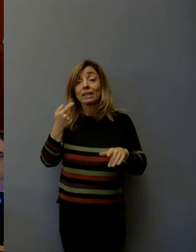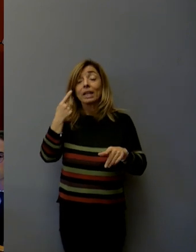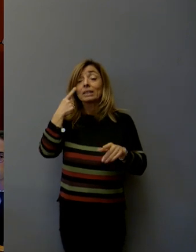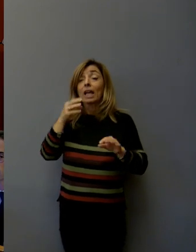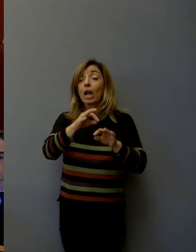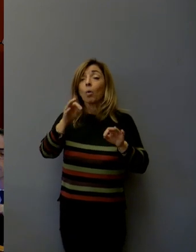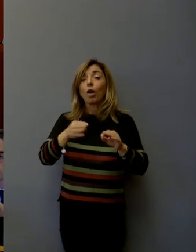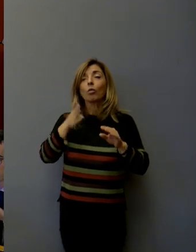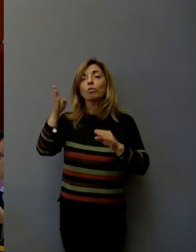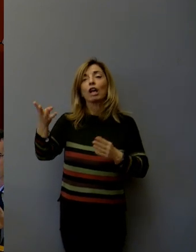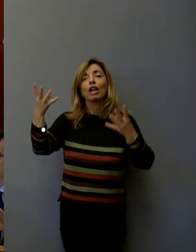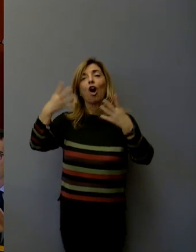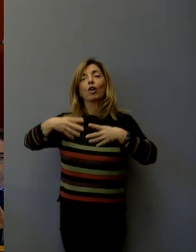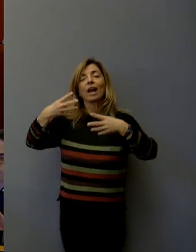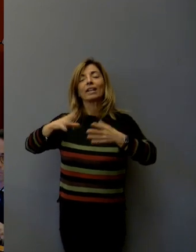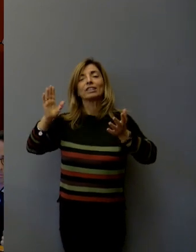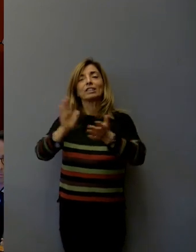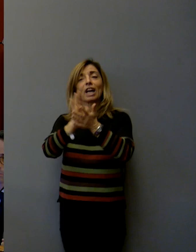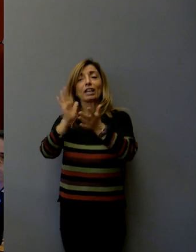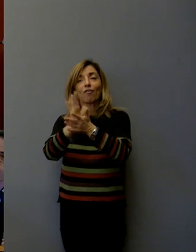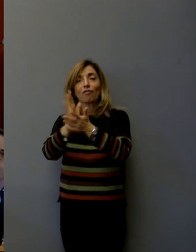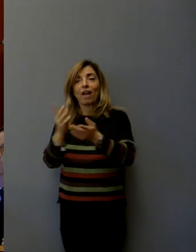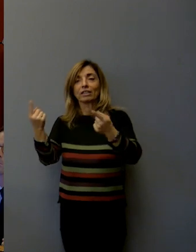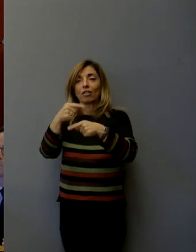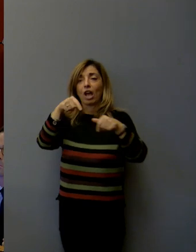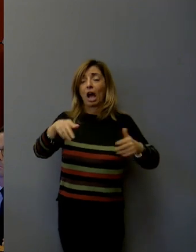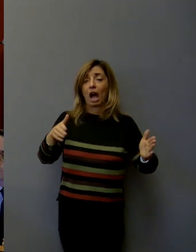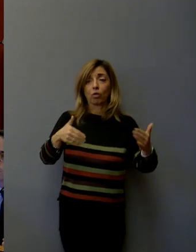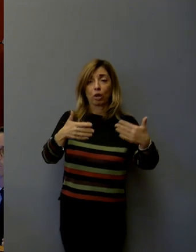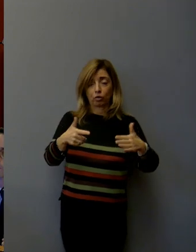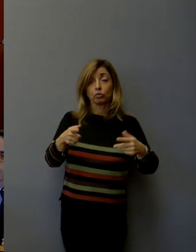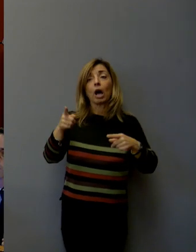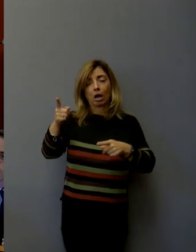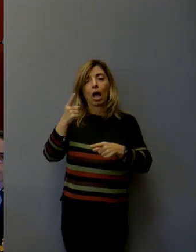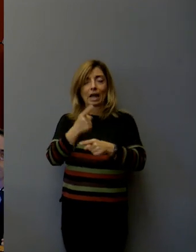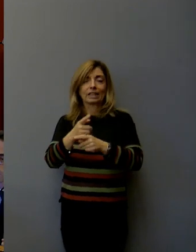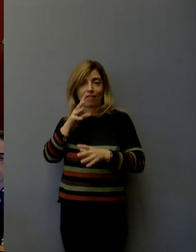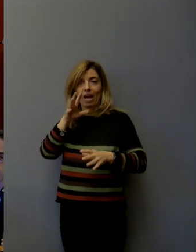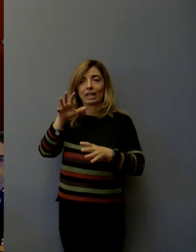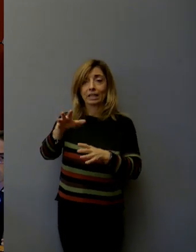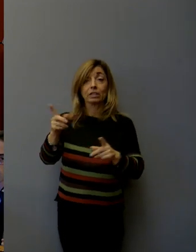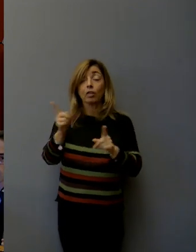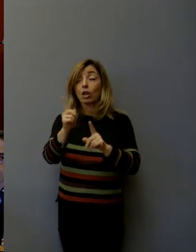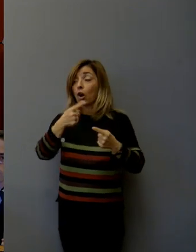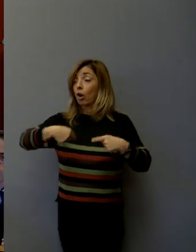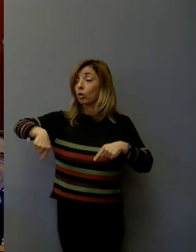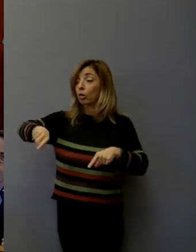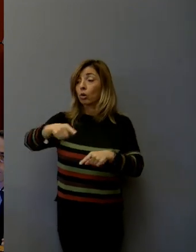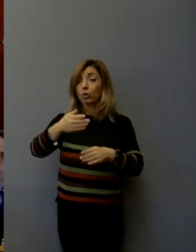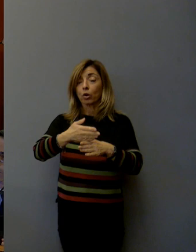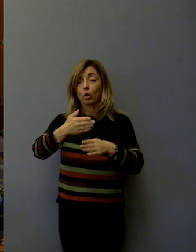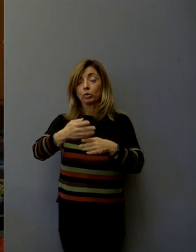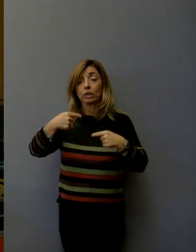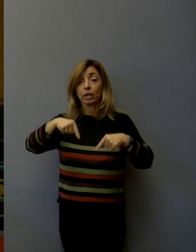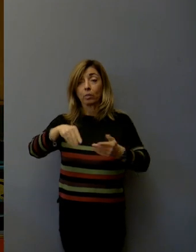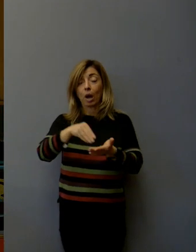deve avere quell'atteggiamento E invece lo mostra verso i consiglieri comunali che sono in quest'aula dalle 9 del mattino di ieri cambia atteggiamento sindaco